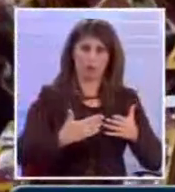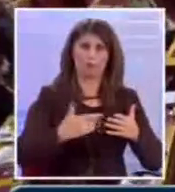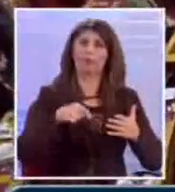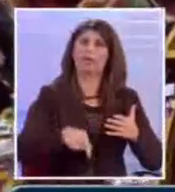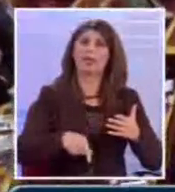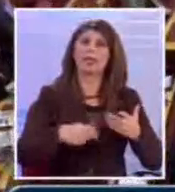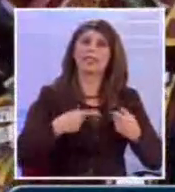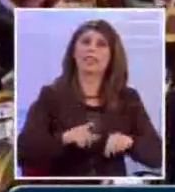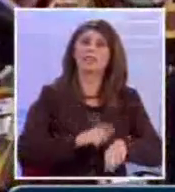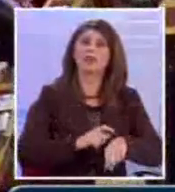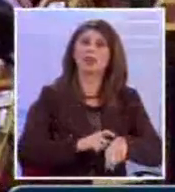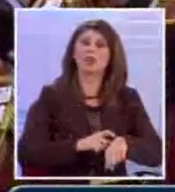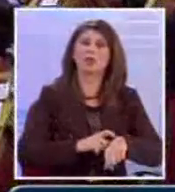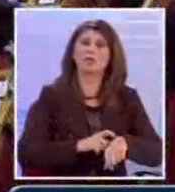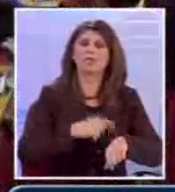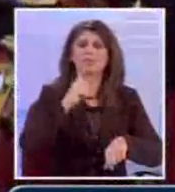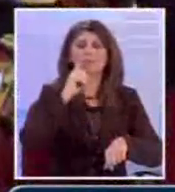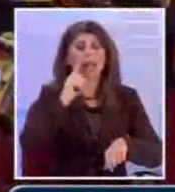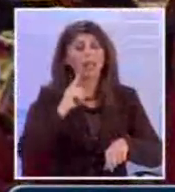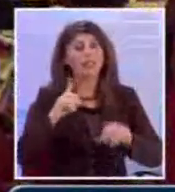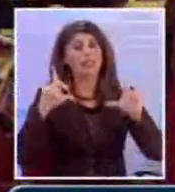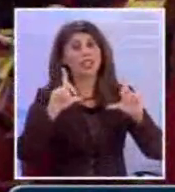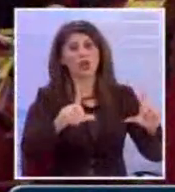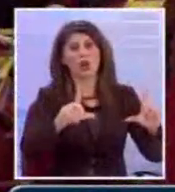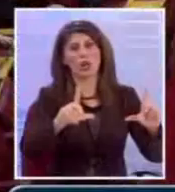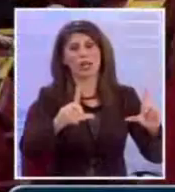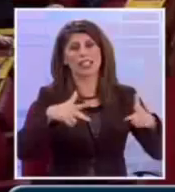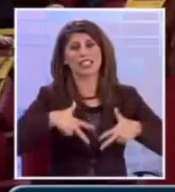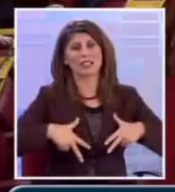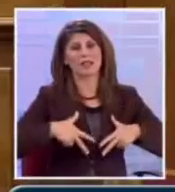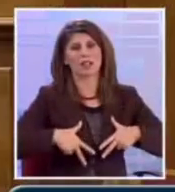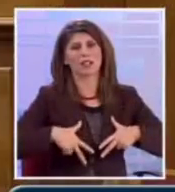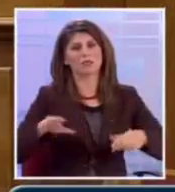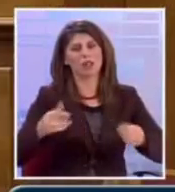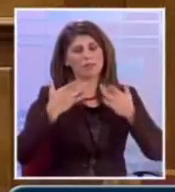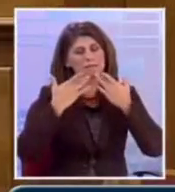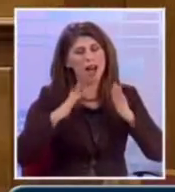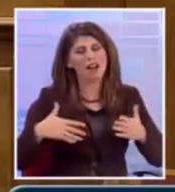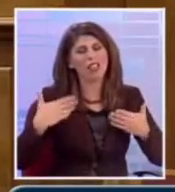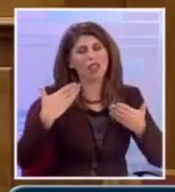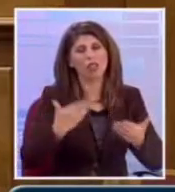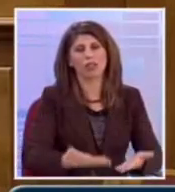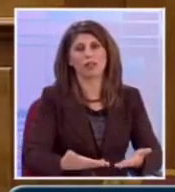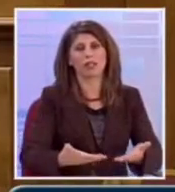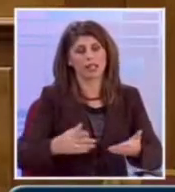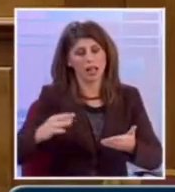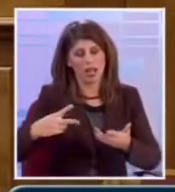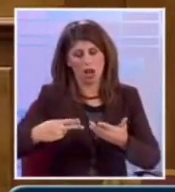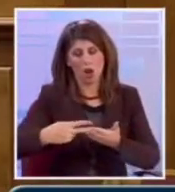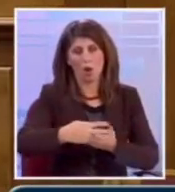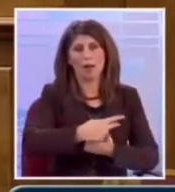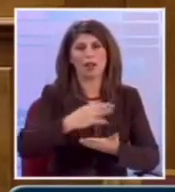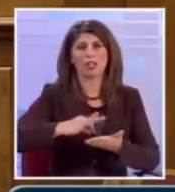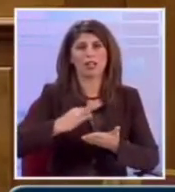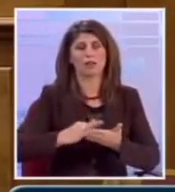είναι ταυτόχρονα όμως και η θλιβερή εικόνα μιας κυβέρνησης παραδομένης. Είναι κομμένος και ραμμένος πάνω στο